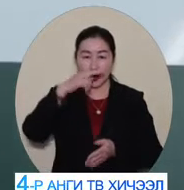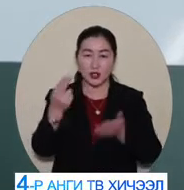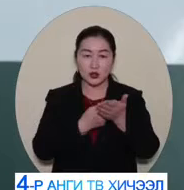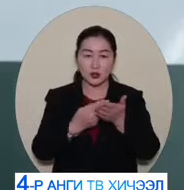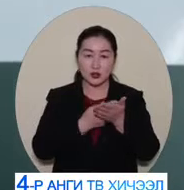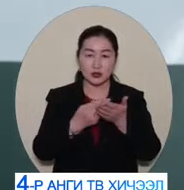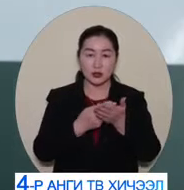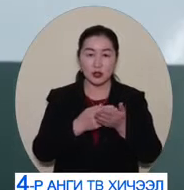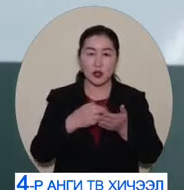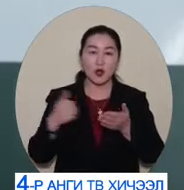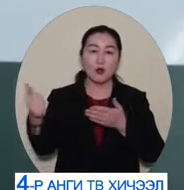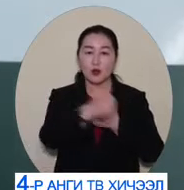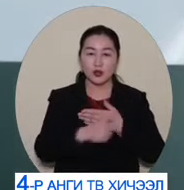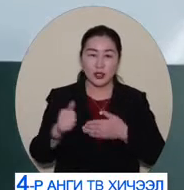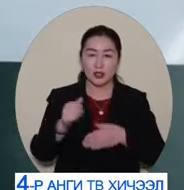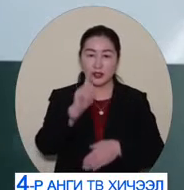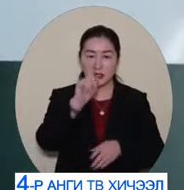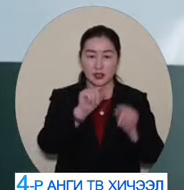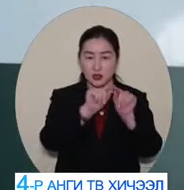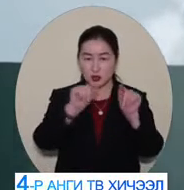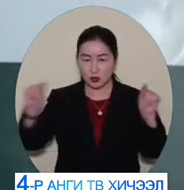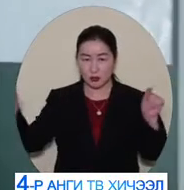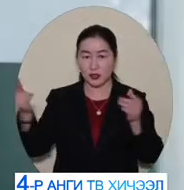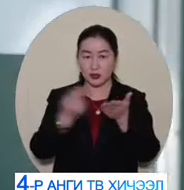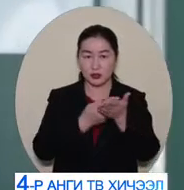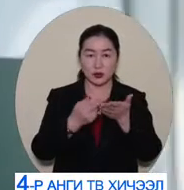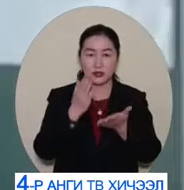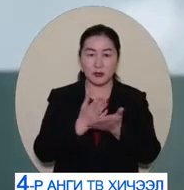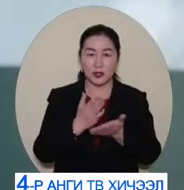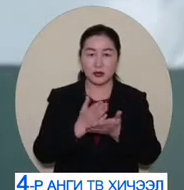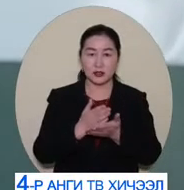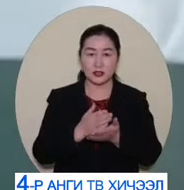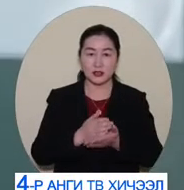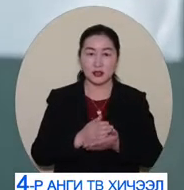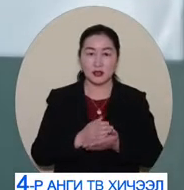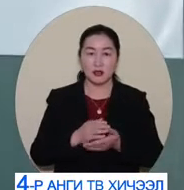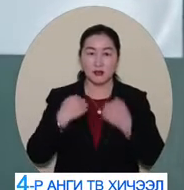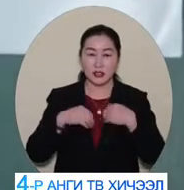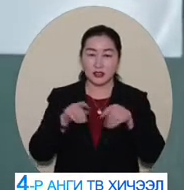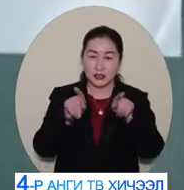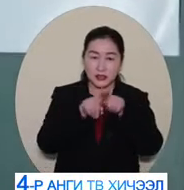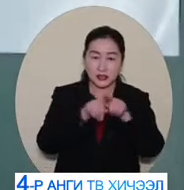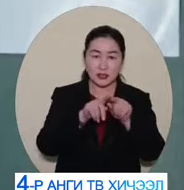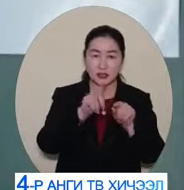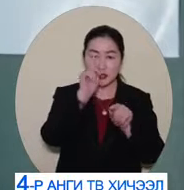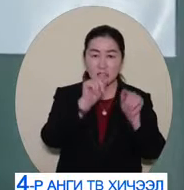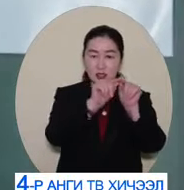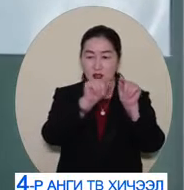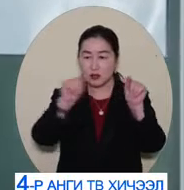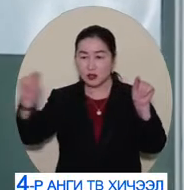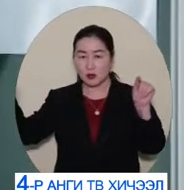зурагдсан учраас бүгдэрийнхээ нэг шугам дээр зэрэгцүүлж байрлуулах ёстой байгаа. За одоо бүгдээрээ